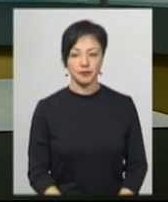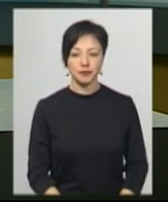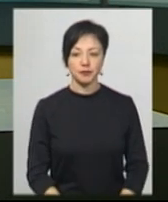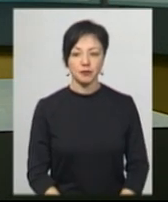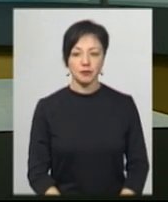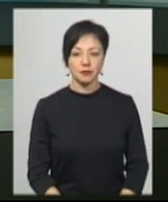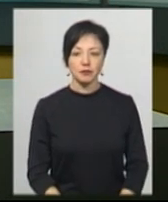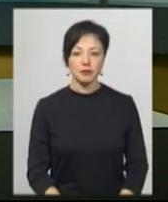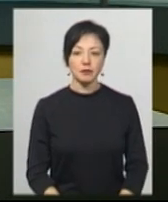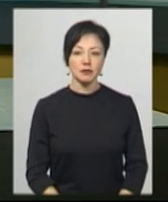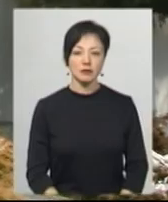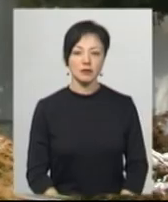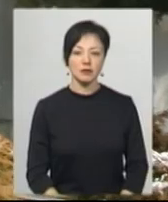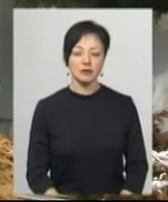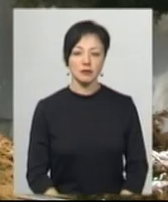група.